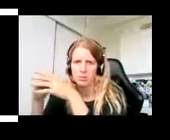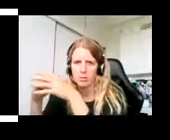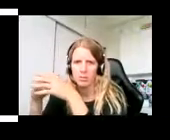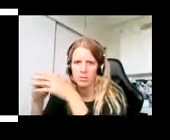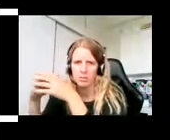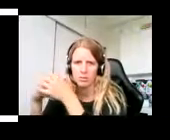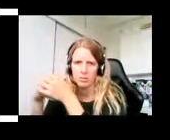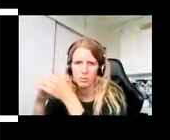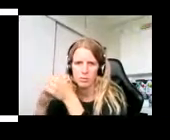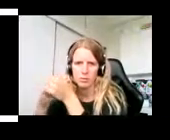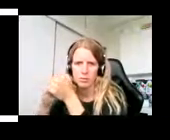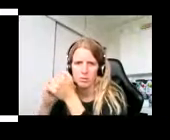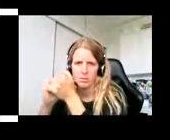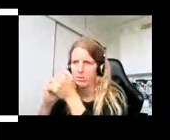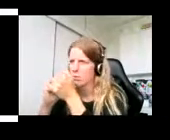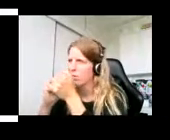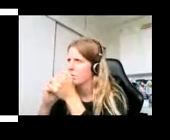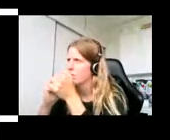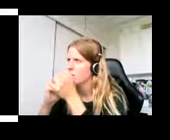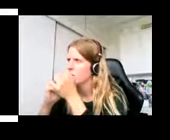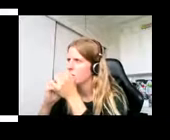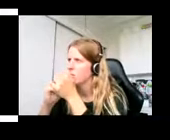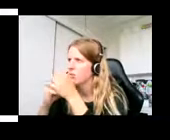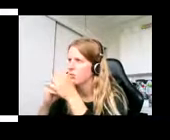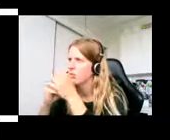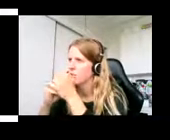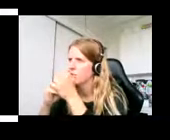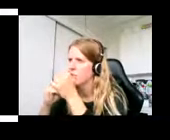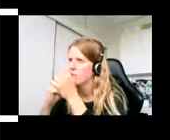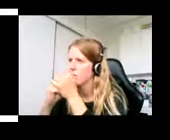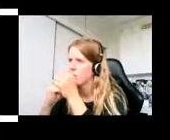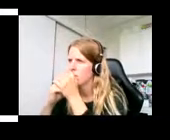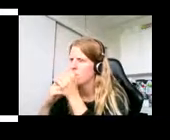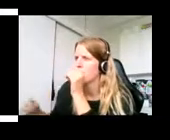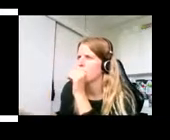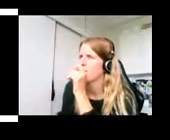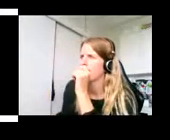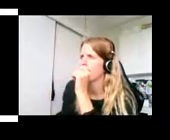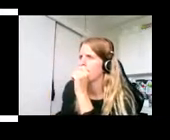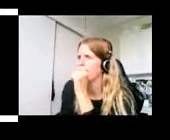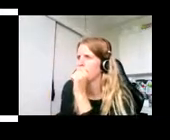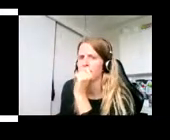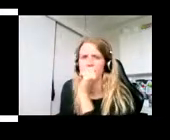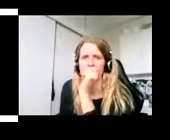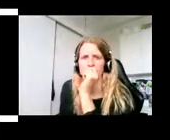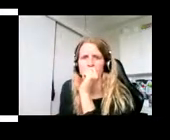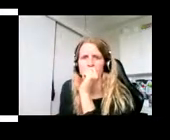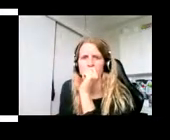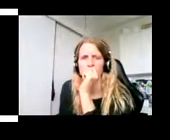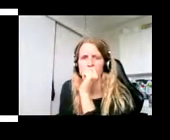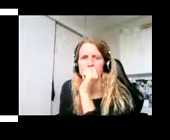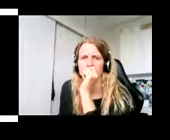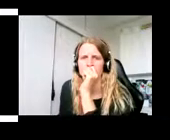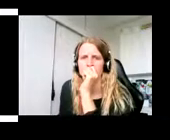aan het aanbod. Veel tienerwerkingen gaan ook tot 14 à 15 jaar. Mm-hmm. Wat je ook kan doen, is wel met die tienerroep de kans geven